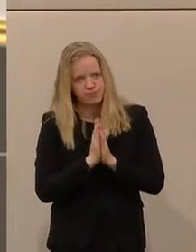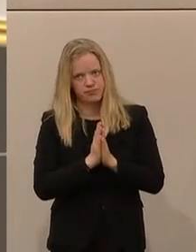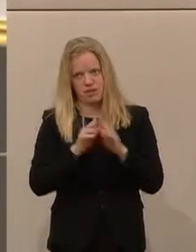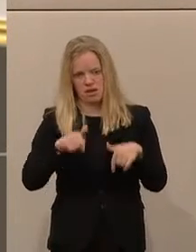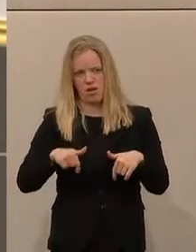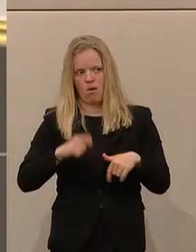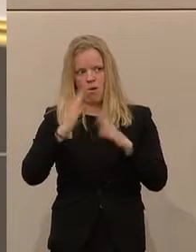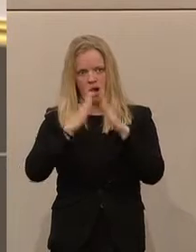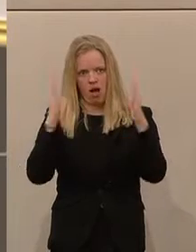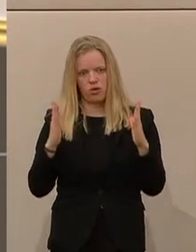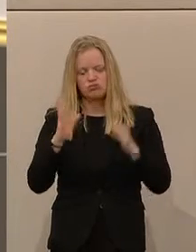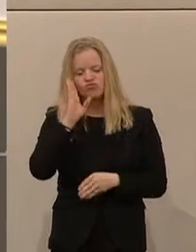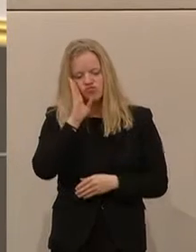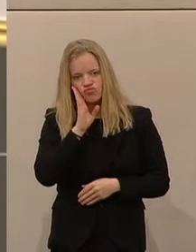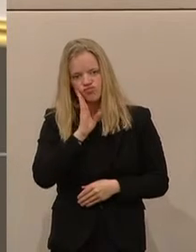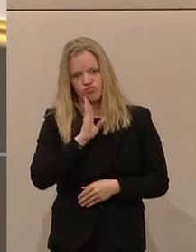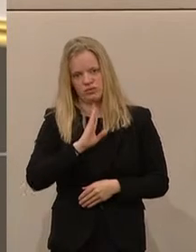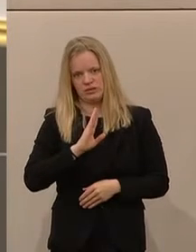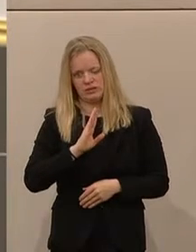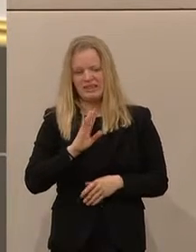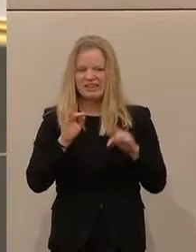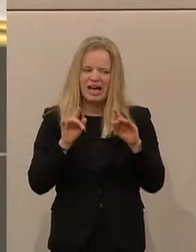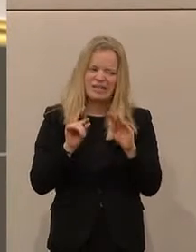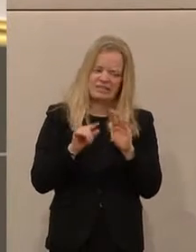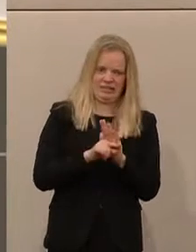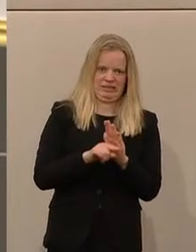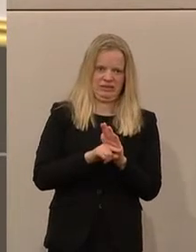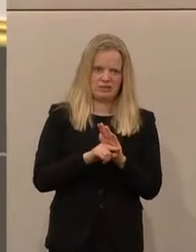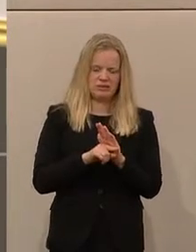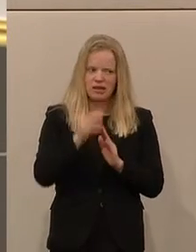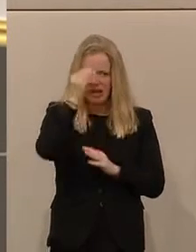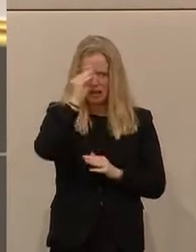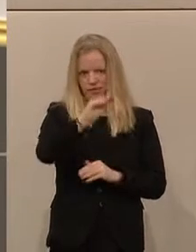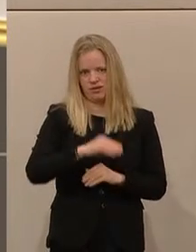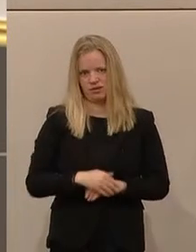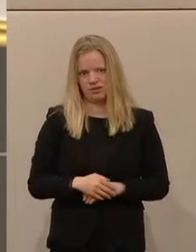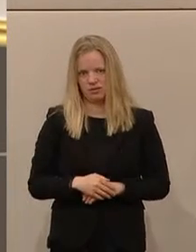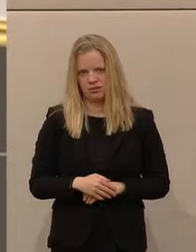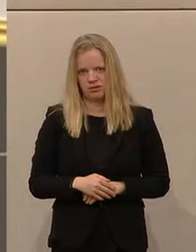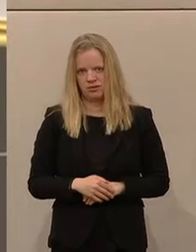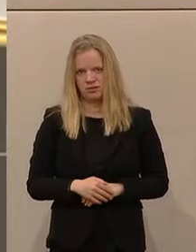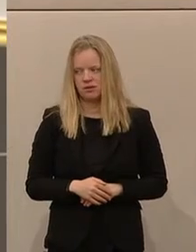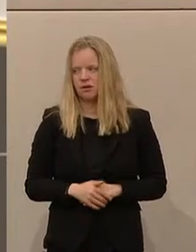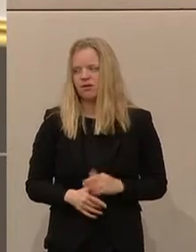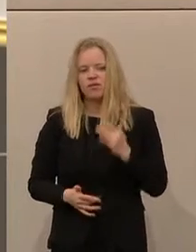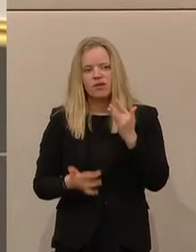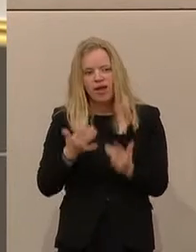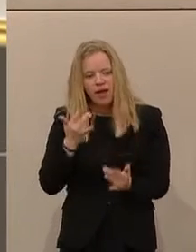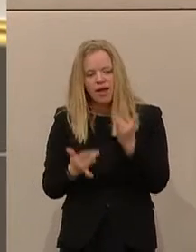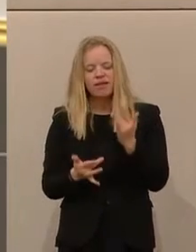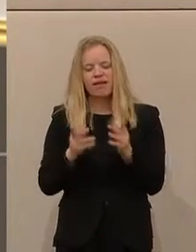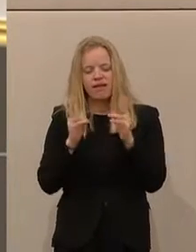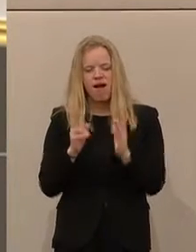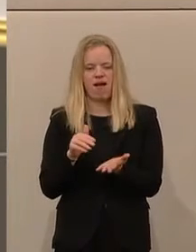neuerlich auf diesen, wenn ich so beschreiben darf, Defekt hinweisen. Und vielleicht geht es sich noch aus, im